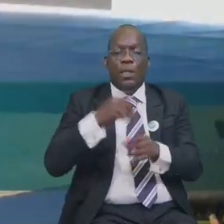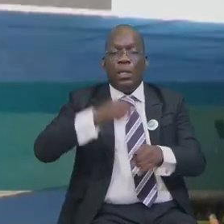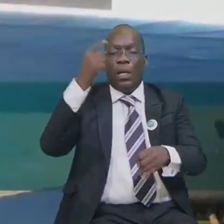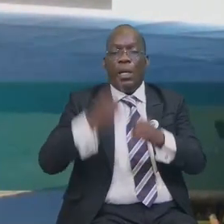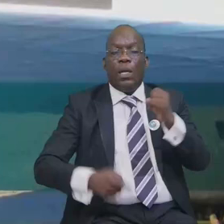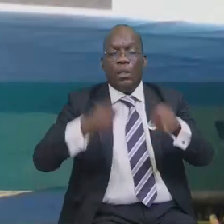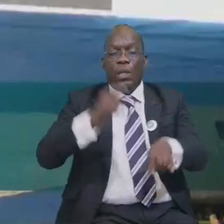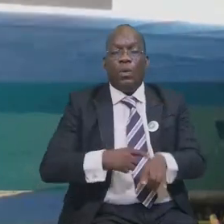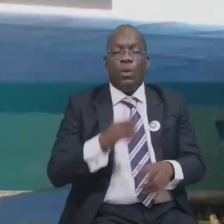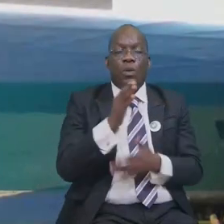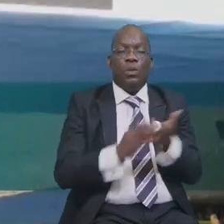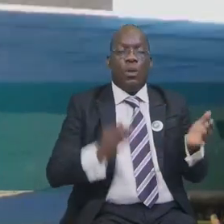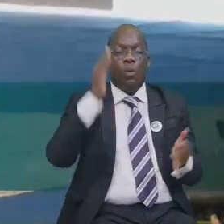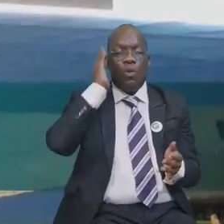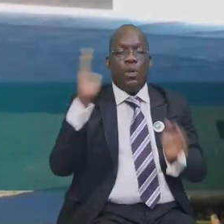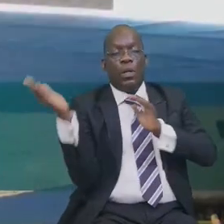la foi.